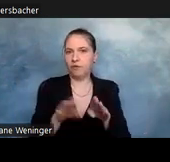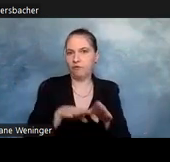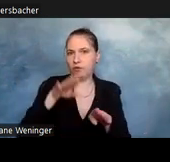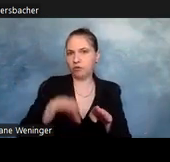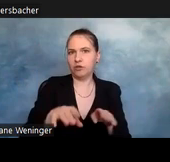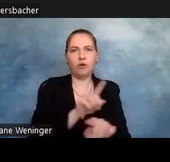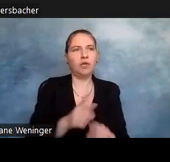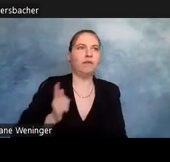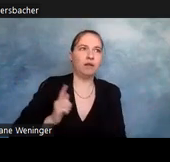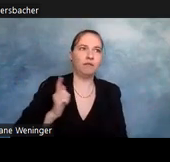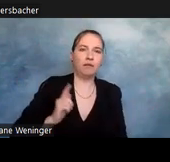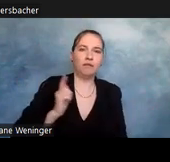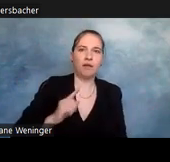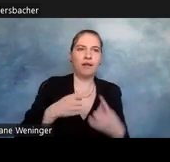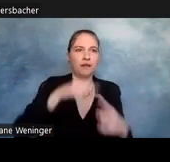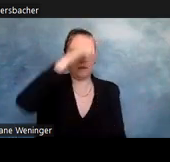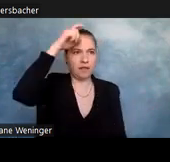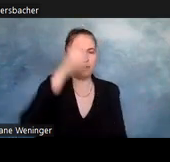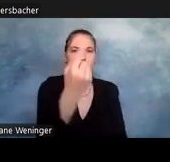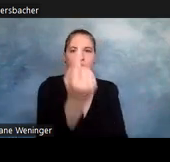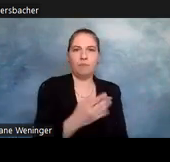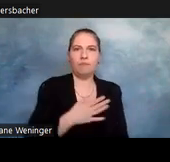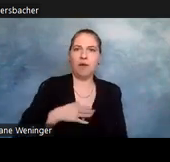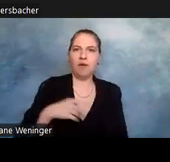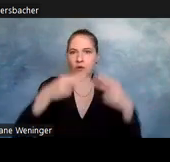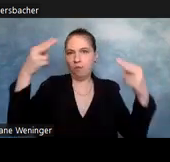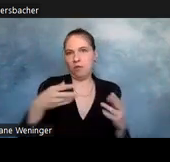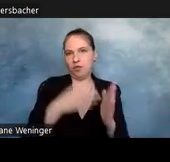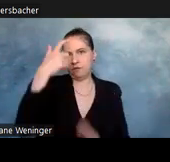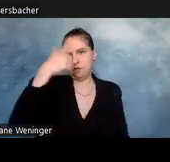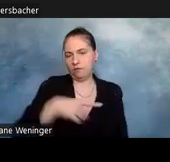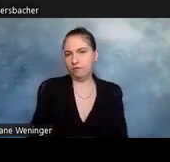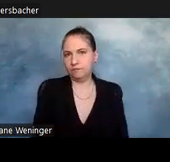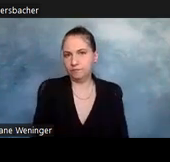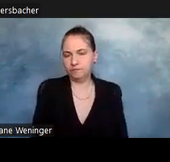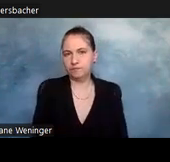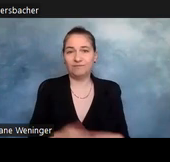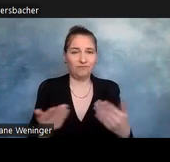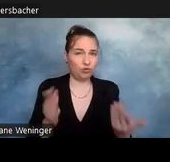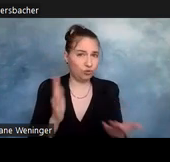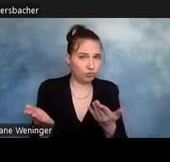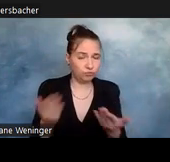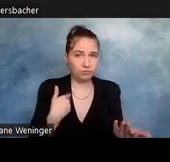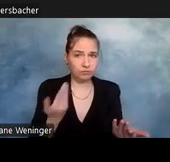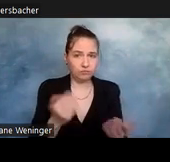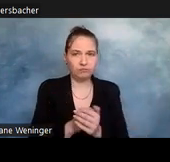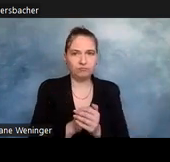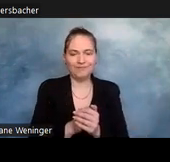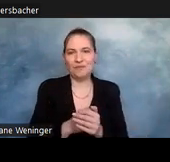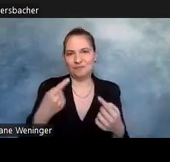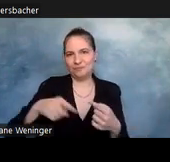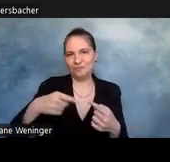nicht immer warten muss, bis irgendjemand Zeit hat, die eigene Webseite zu testen. Vielleicht soweit erstmal vorab von mir und ja, bis